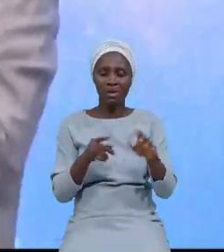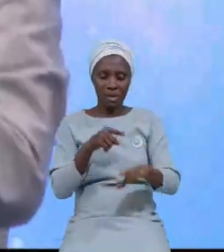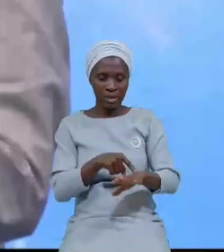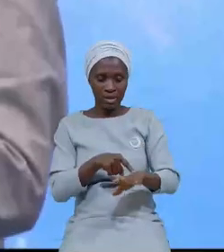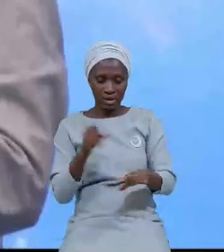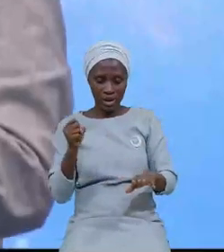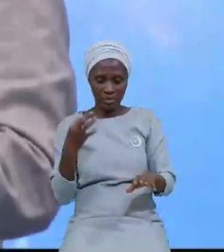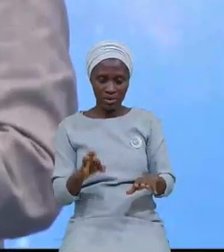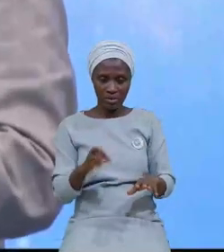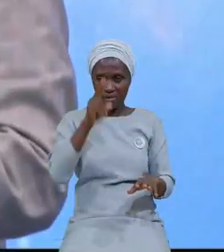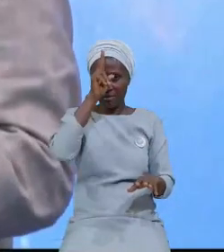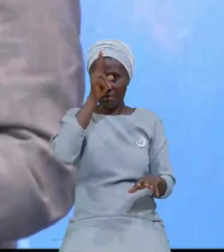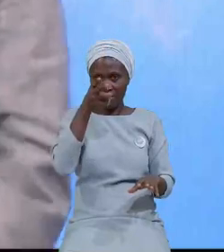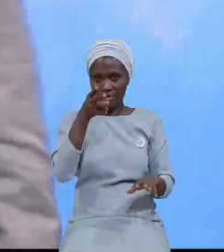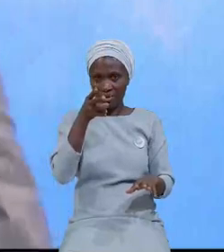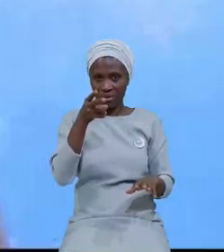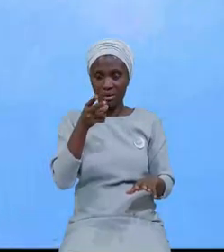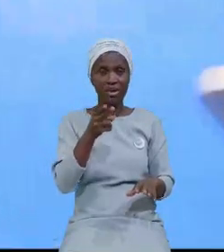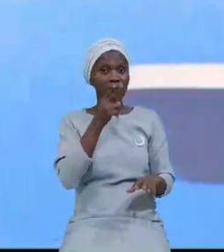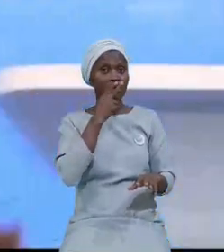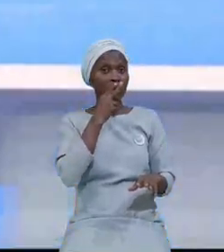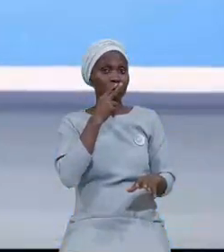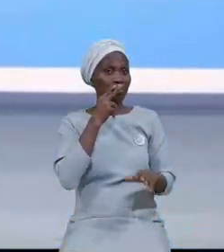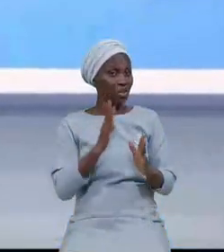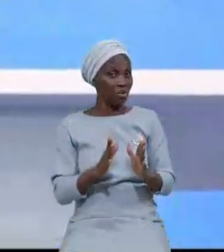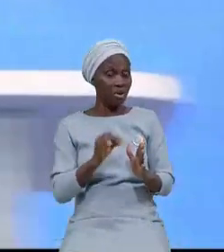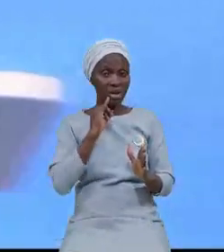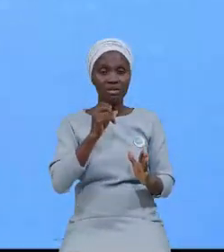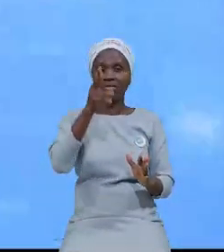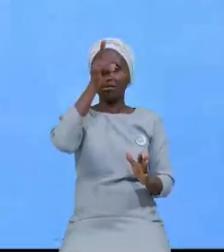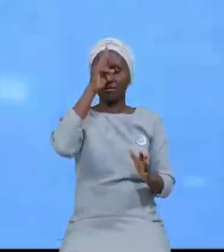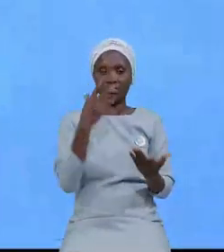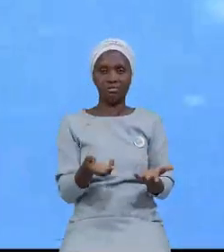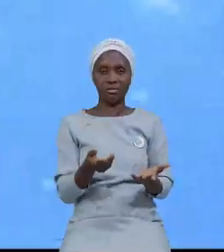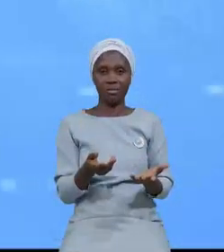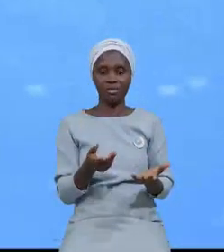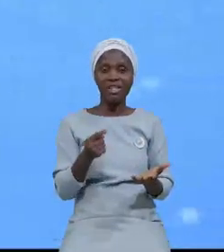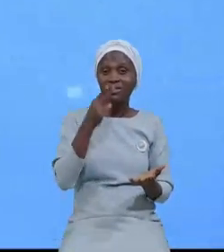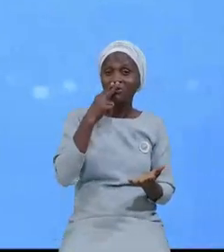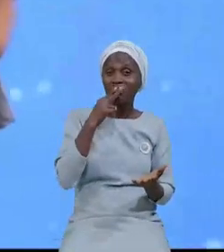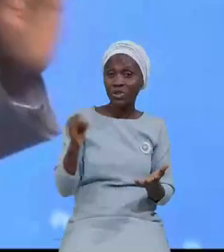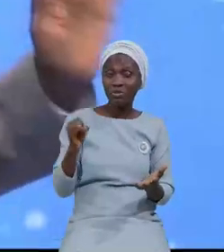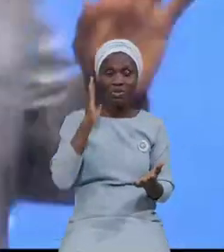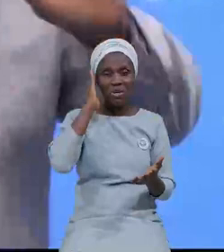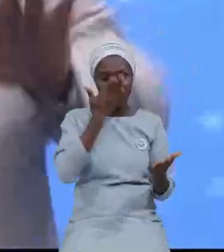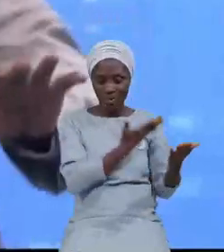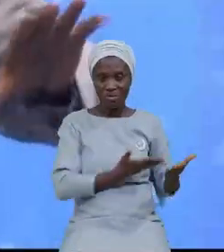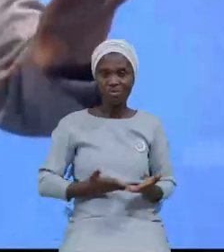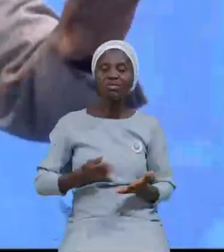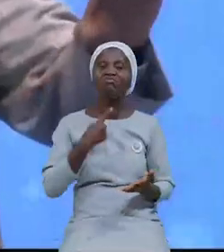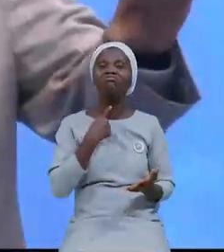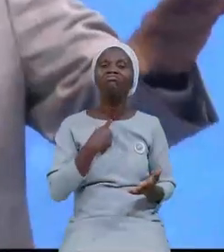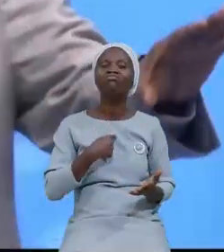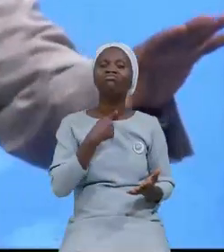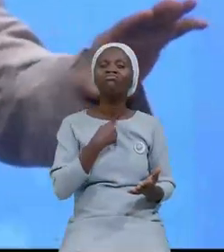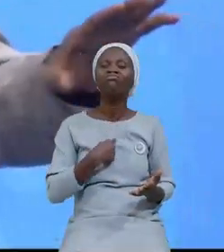d'ignorance le fumeur est ignorant que la fumée va à causer